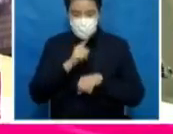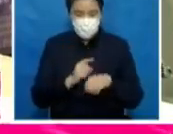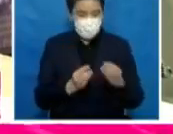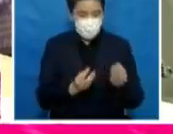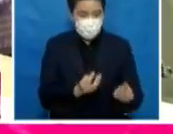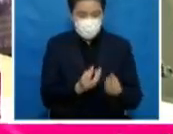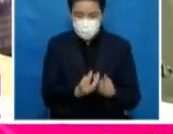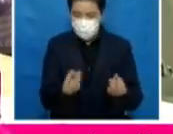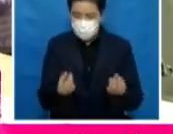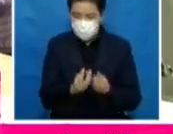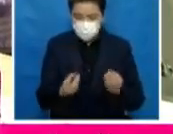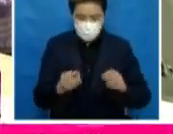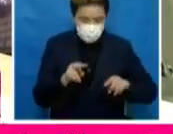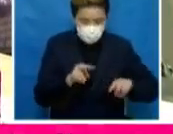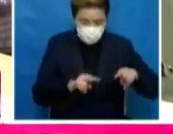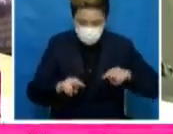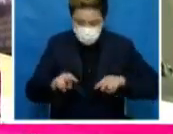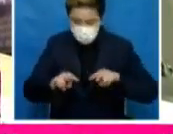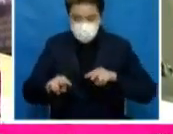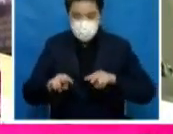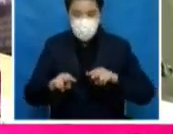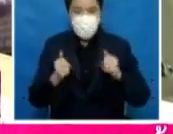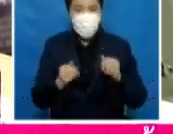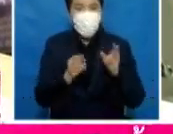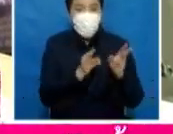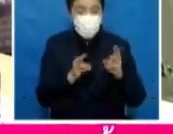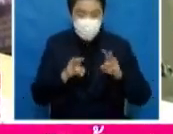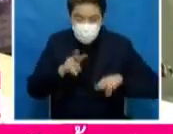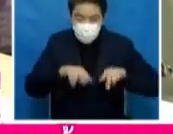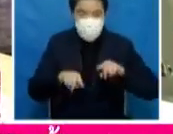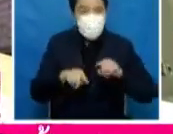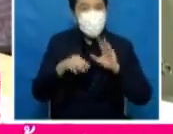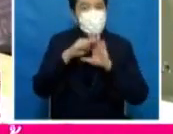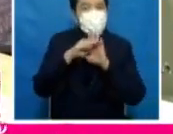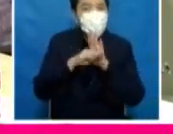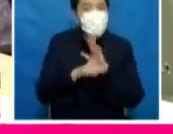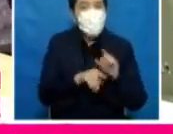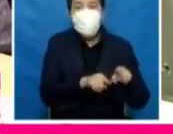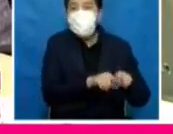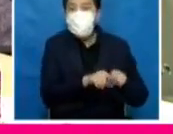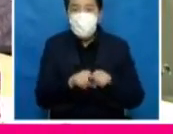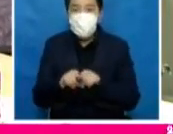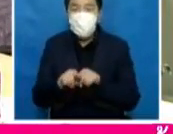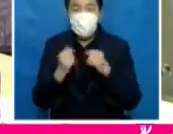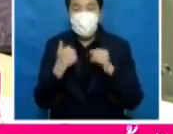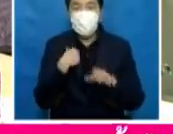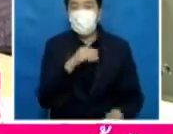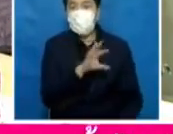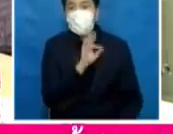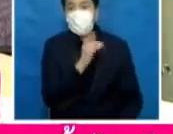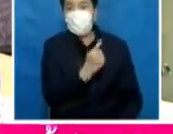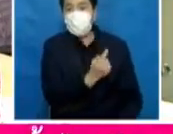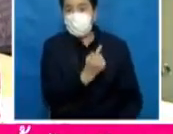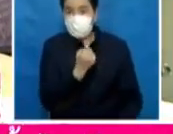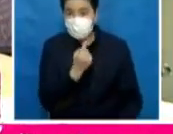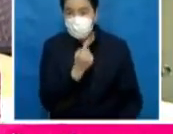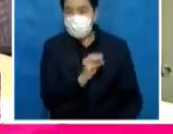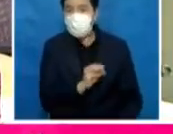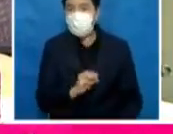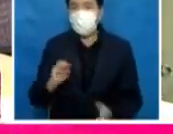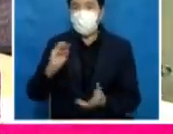บครับซึ่งวิธีการตรวจสอบจะใช้วิธีเดียวกันทั้งหมดครับโดยสุ่มตัวอย่างมา1ลูกแล้วชั่งน้ำห